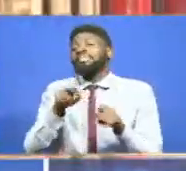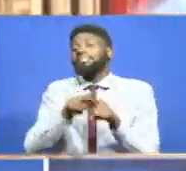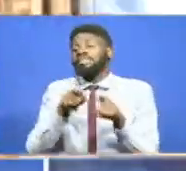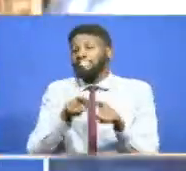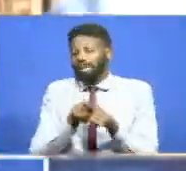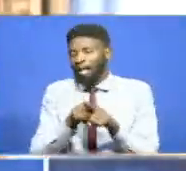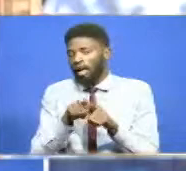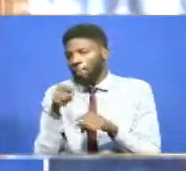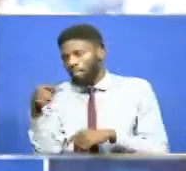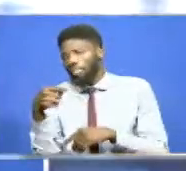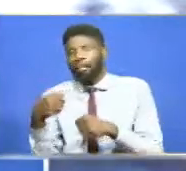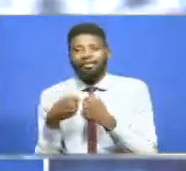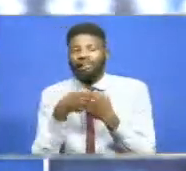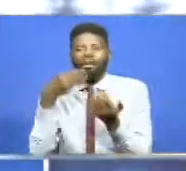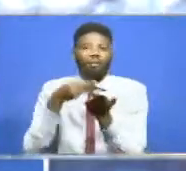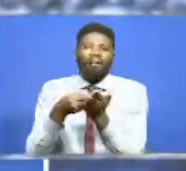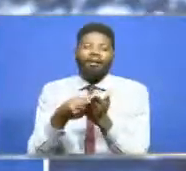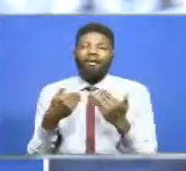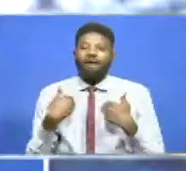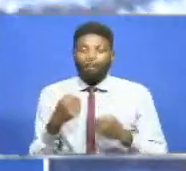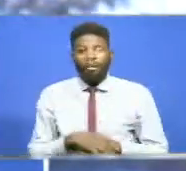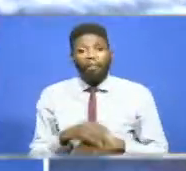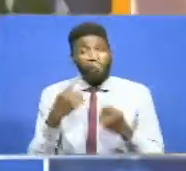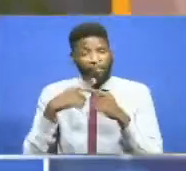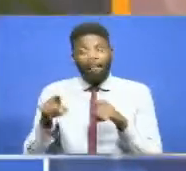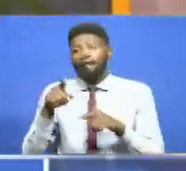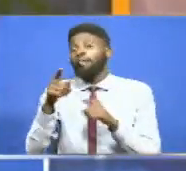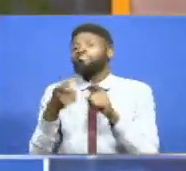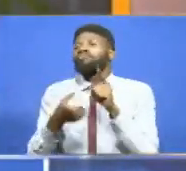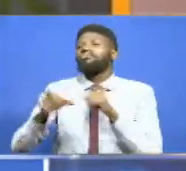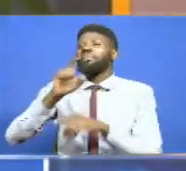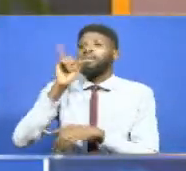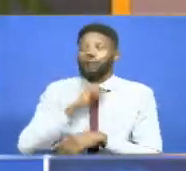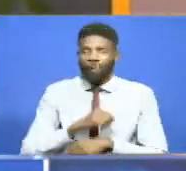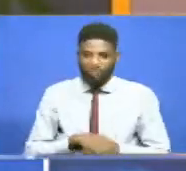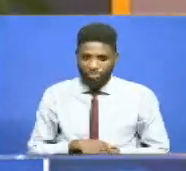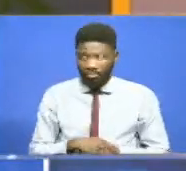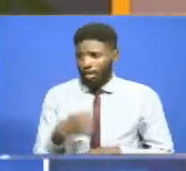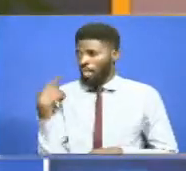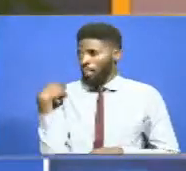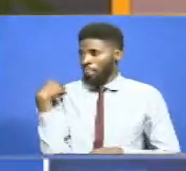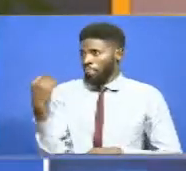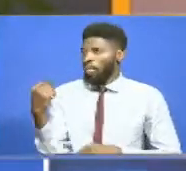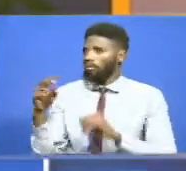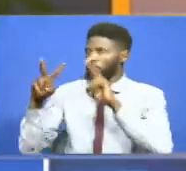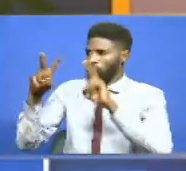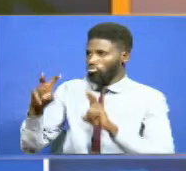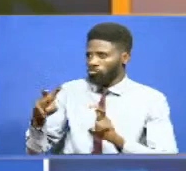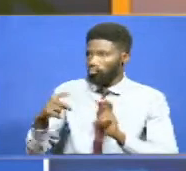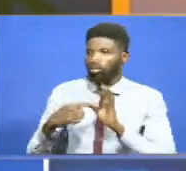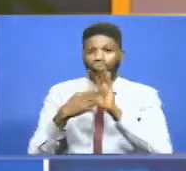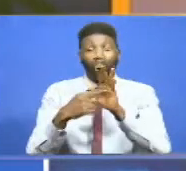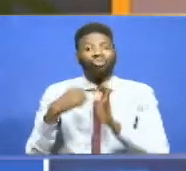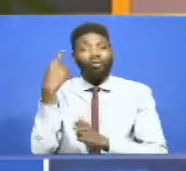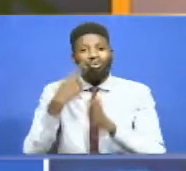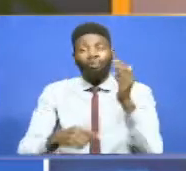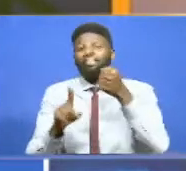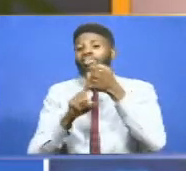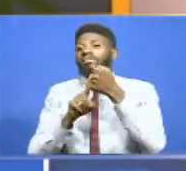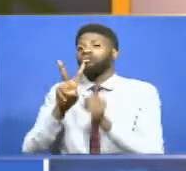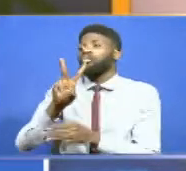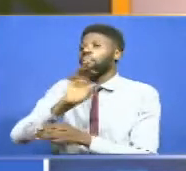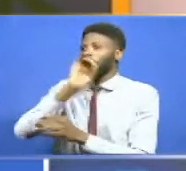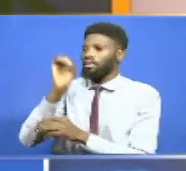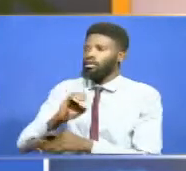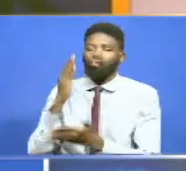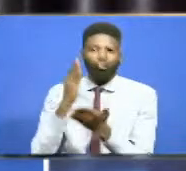kwa 41% mwezi Juni mwaka 2020, huku utafiti wa hivi punde ukionyesha kwamba 62%